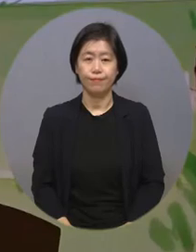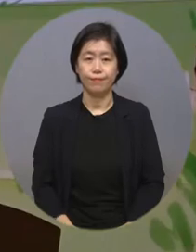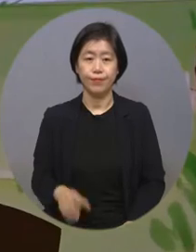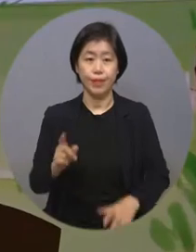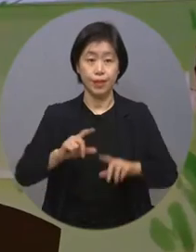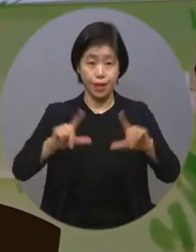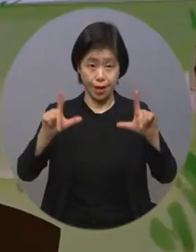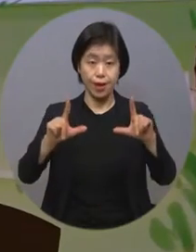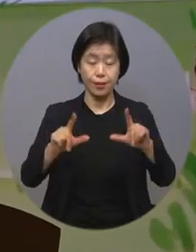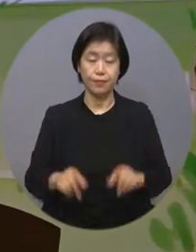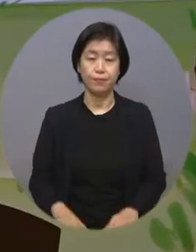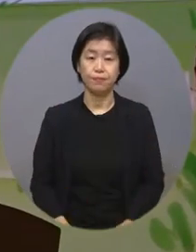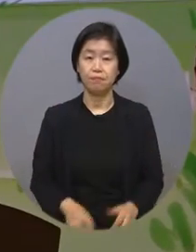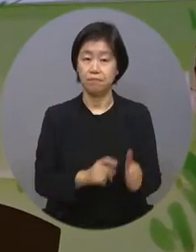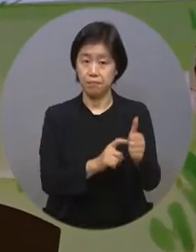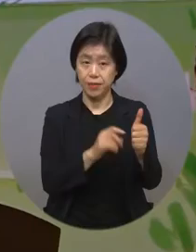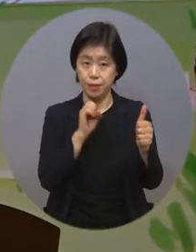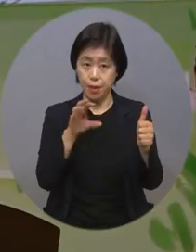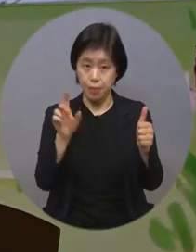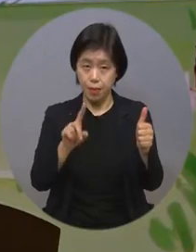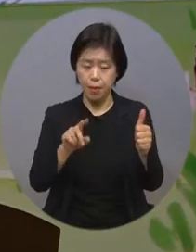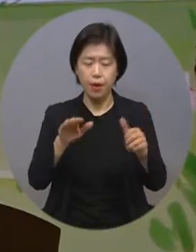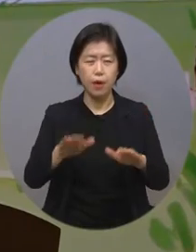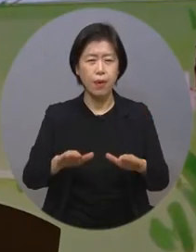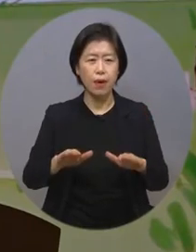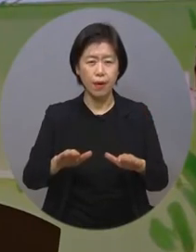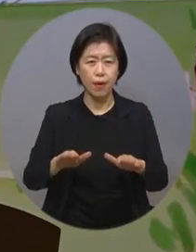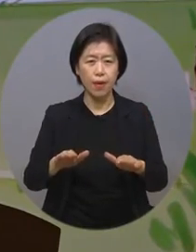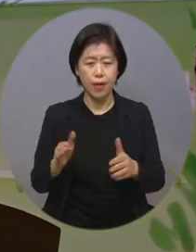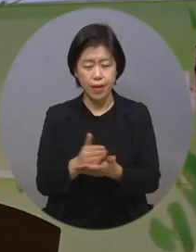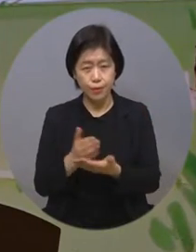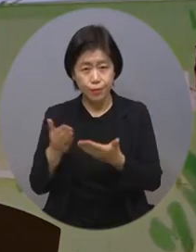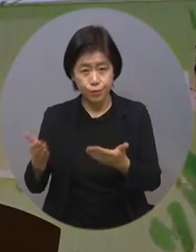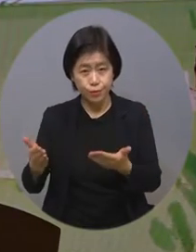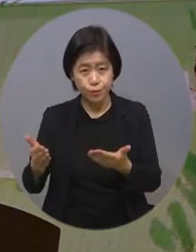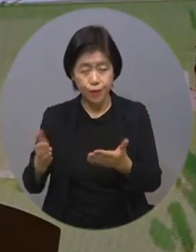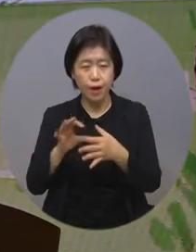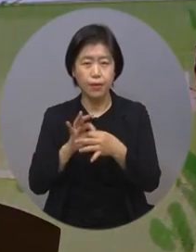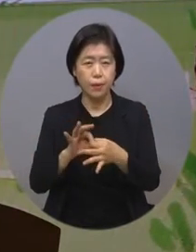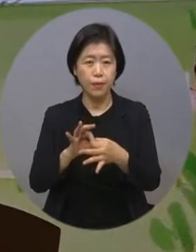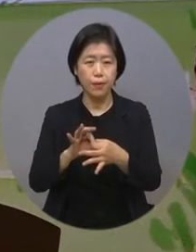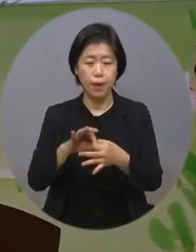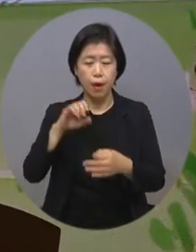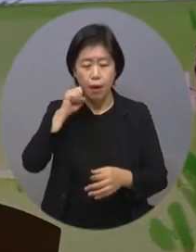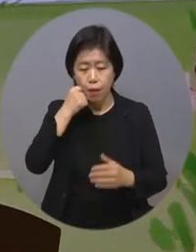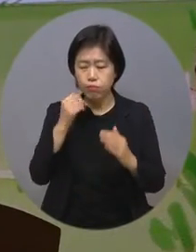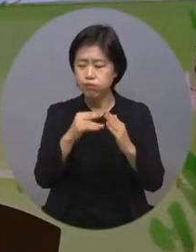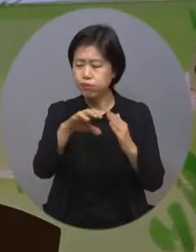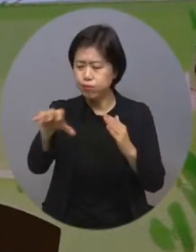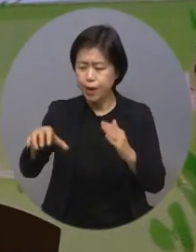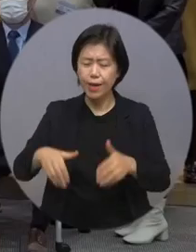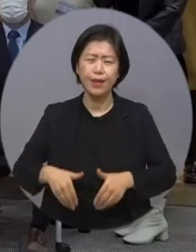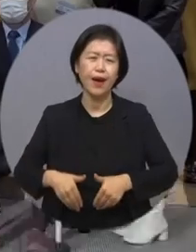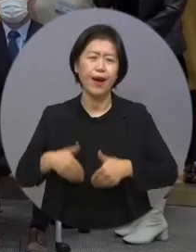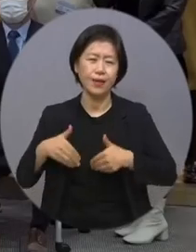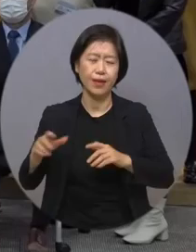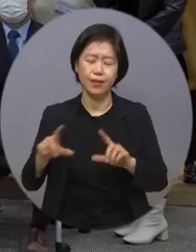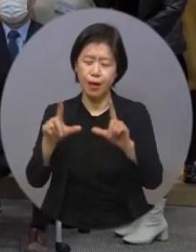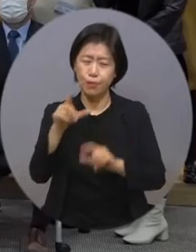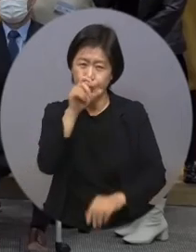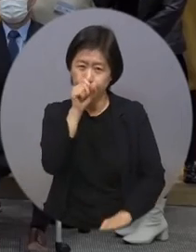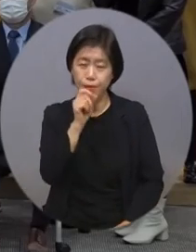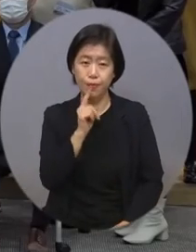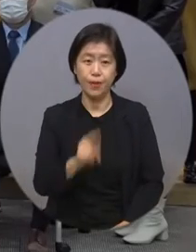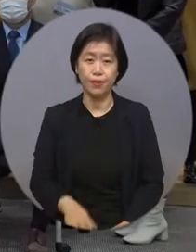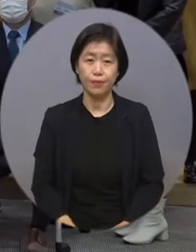이날 양 지사는 이번 연탄 나눔을 통해 어려운 이웃이 추운 겨울을 따뜻하게 지낼 수 있길 바란다며 앞으로